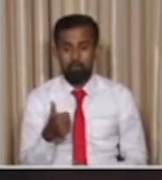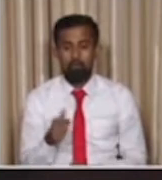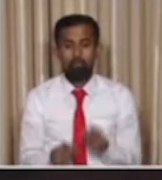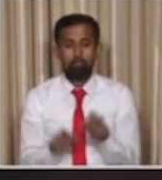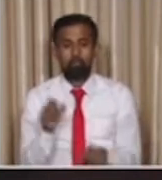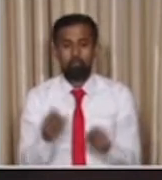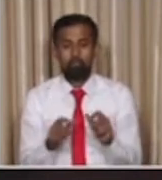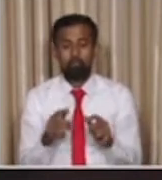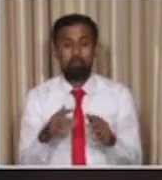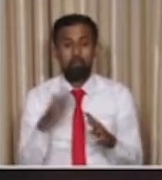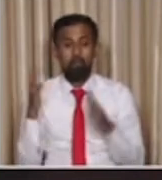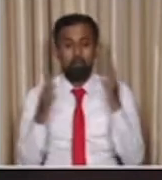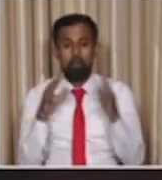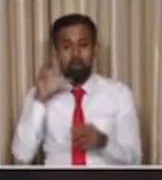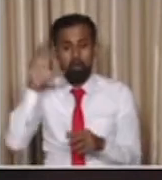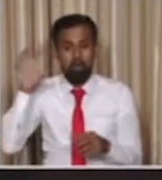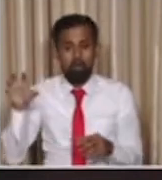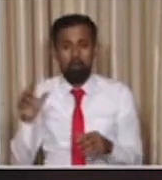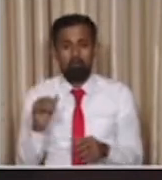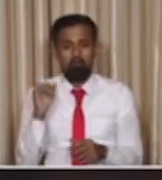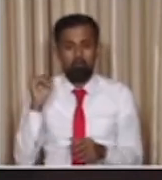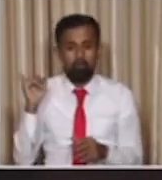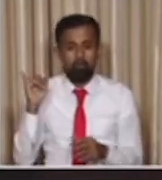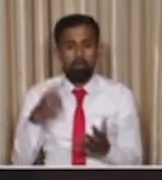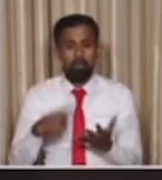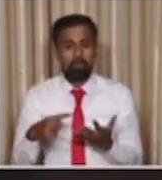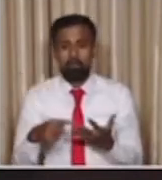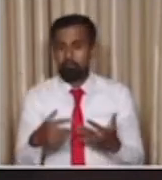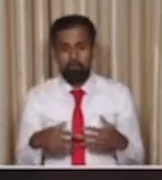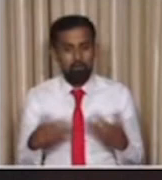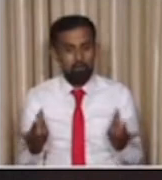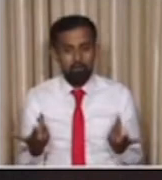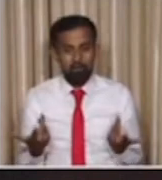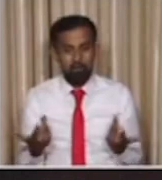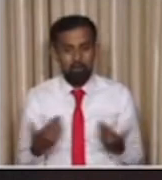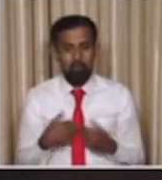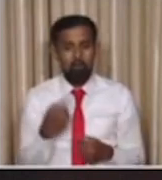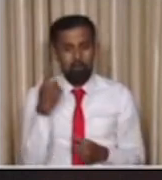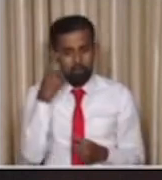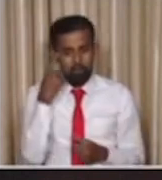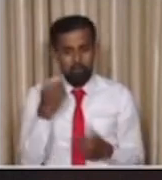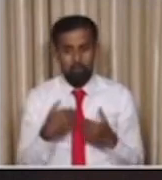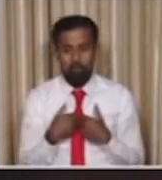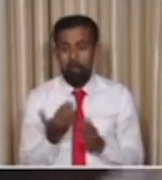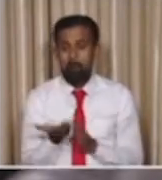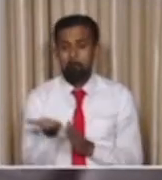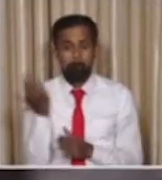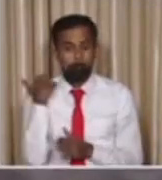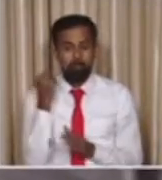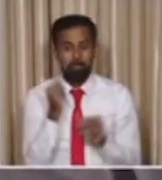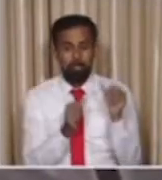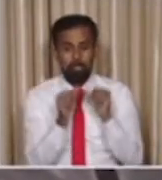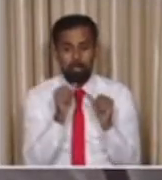මිනිසුන්ට ලෝකේ සමහර රටවල වලට සිද්ධ වෙච්ච අවාසනා සම්පන්න සිද්ධිය උනේ නැහැ අපි දන්නවා අපිට පහුගිය කාලේ ඖෂධ